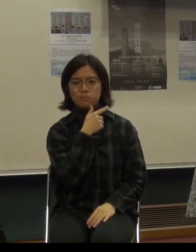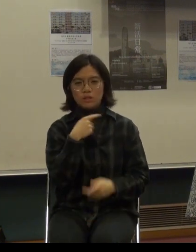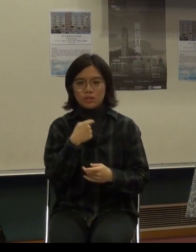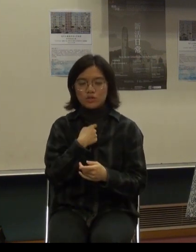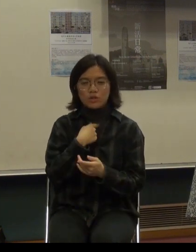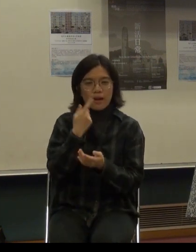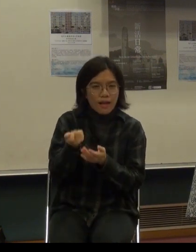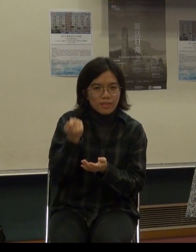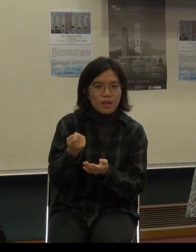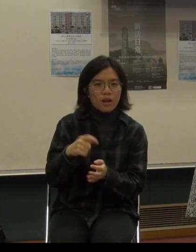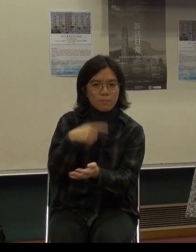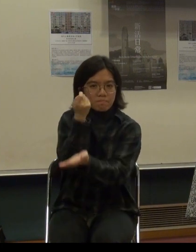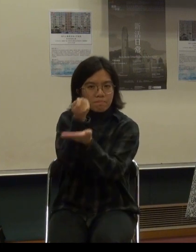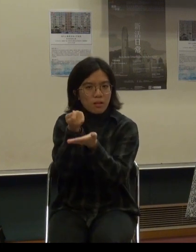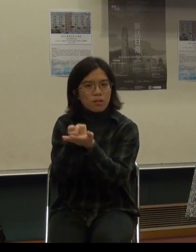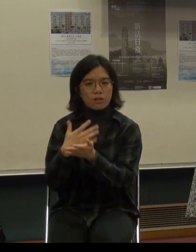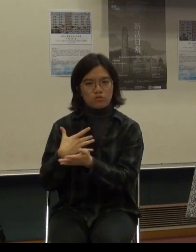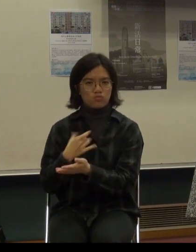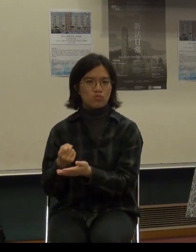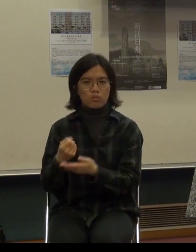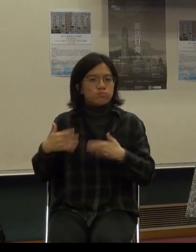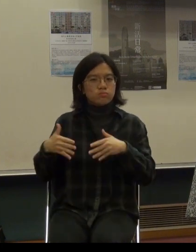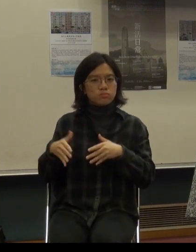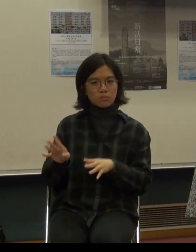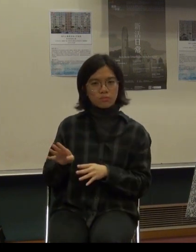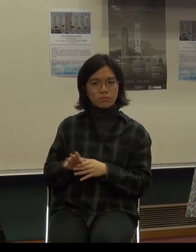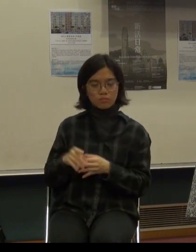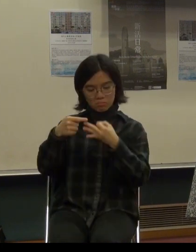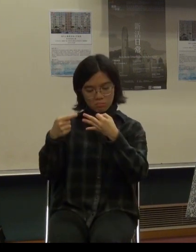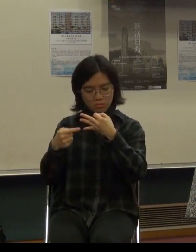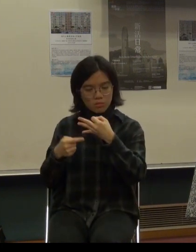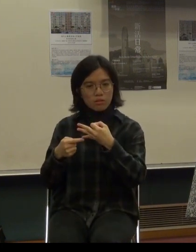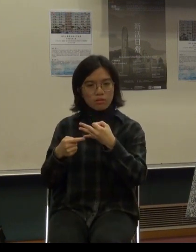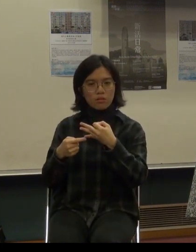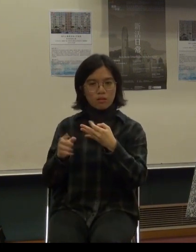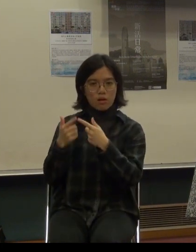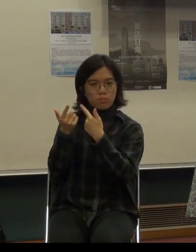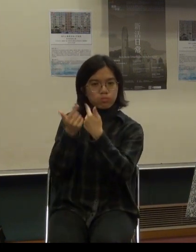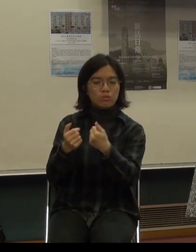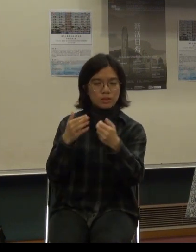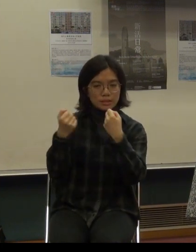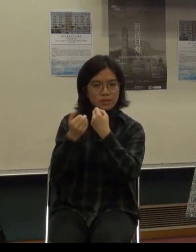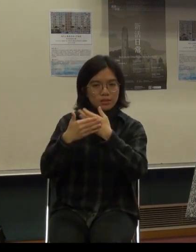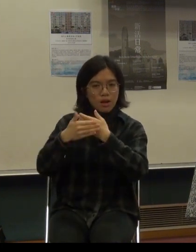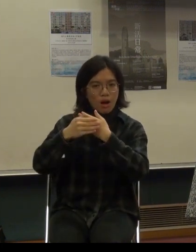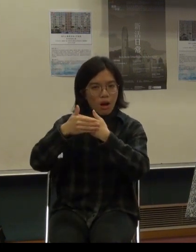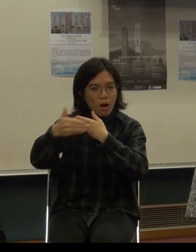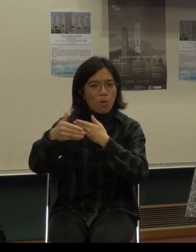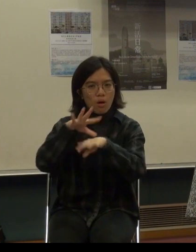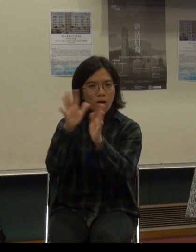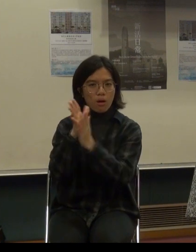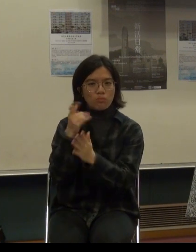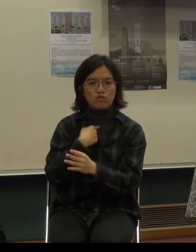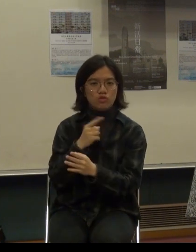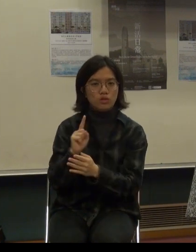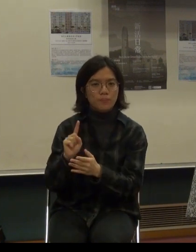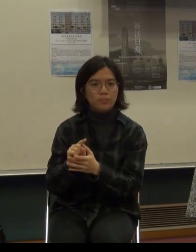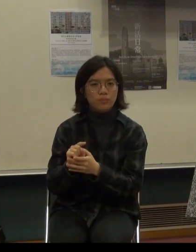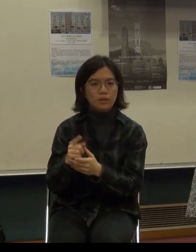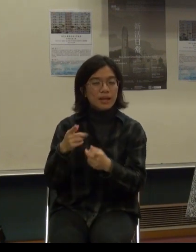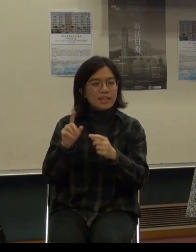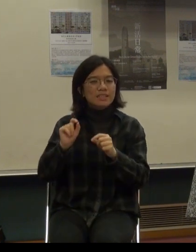因為戰後的那個重建的問題，簡約、經濟、實用。當然他沒有特別去說我要不對稱，或